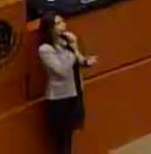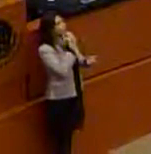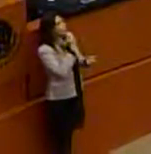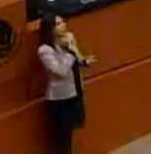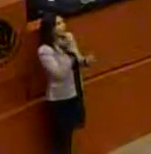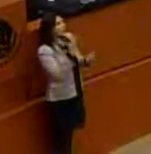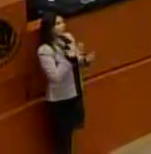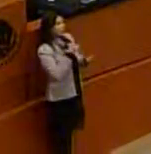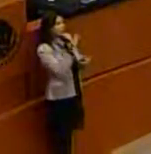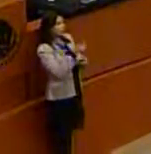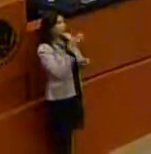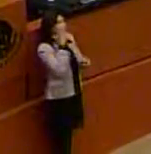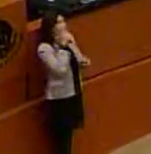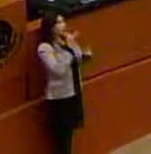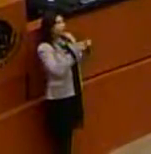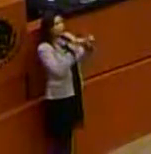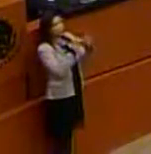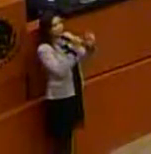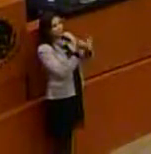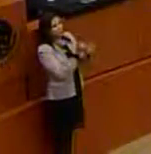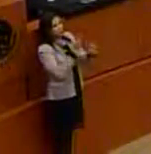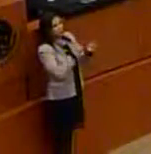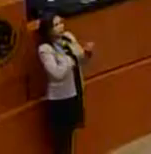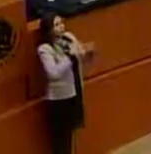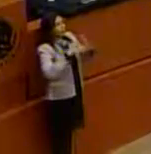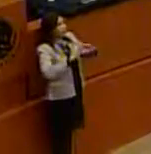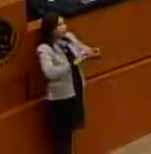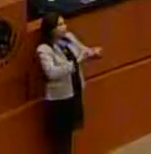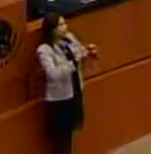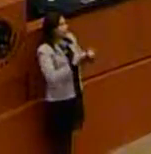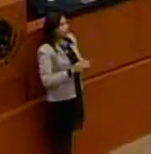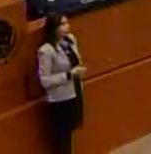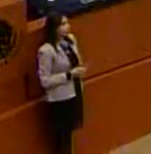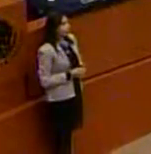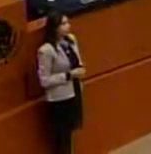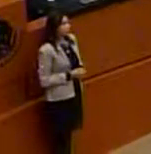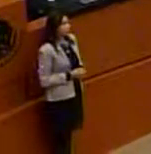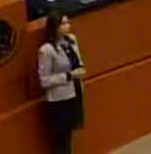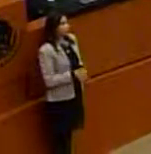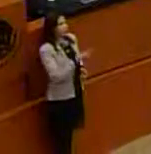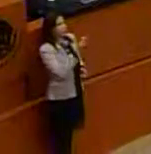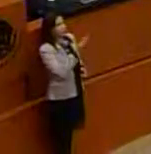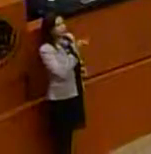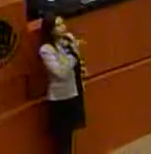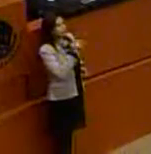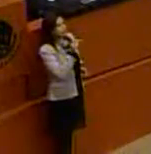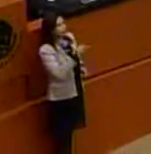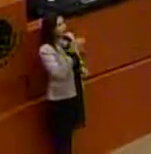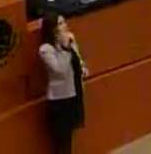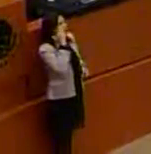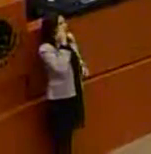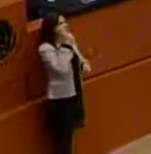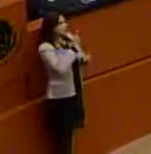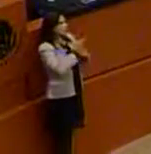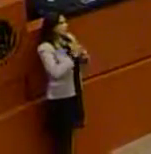associatif et de la formation. Le RBI apporte une reconnaissance à ce travail essentiel.